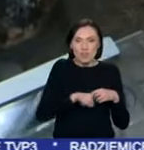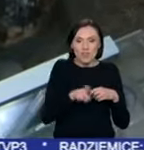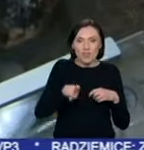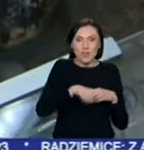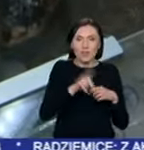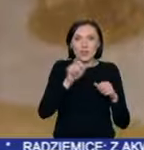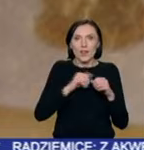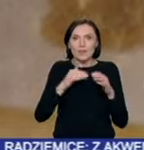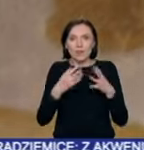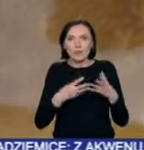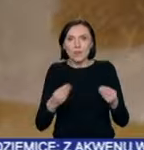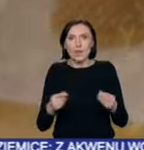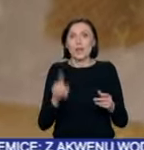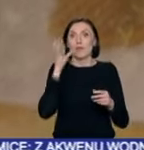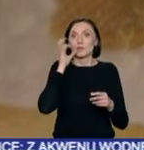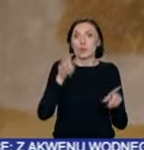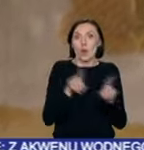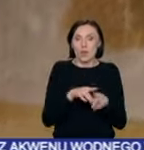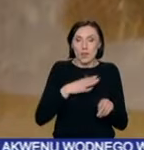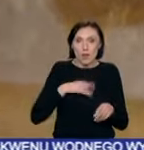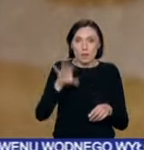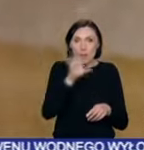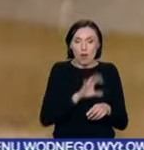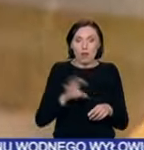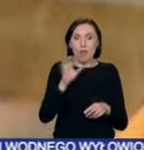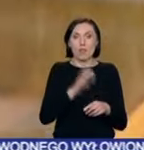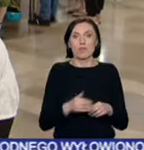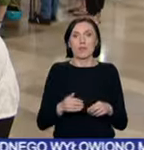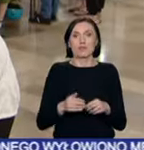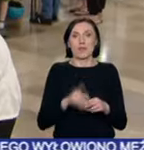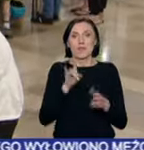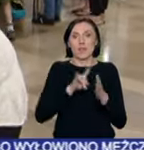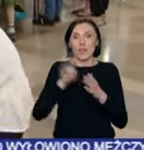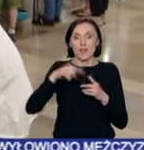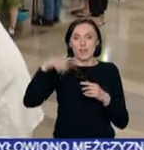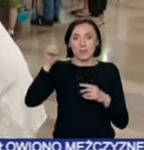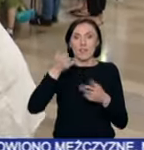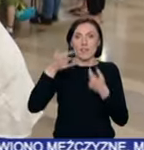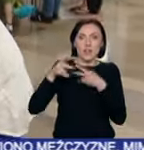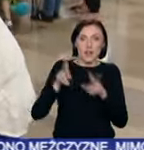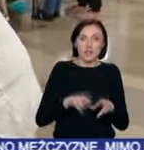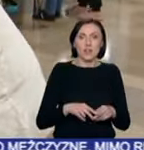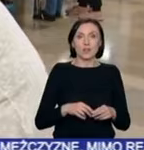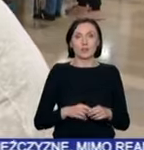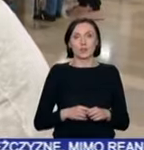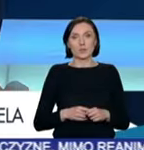się pod korą dzieje. Mamy pszczoły w otwartych ulach wylatujące na zewnątrz, wracające.